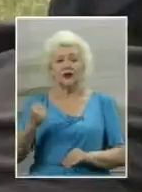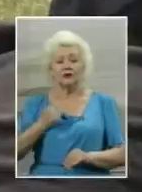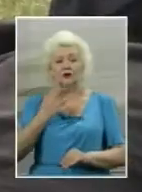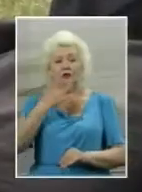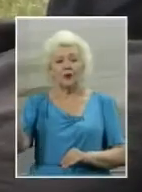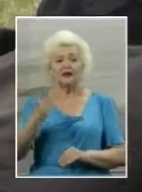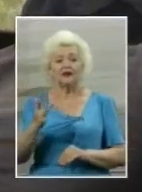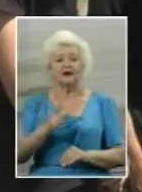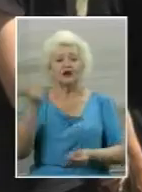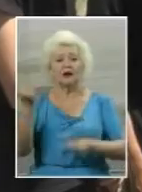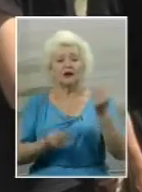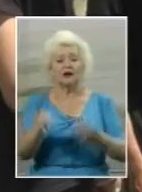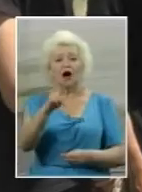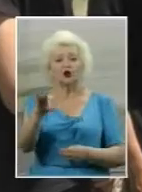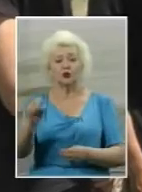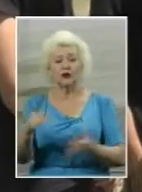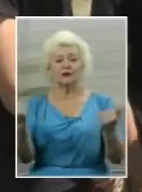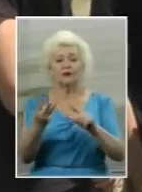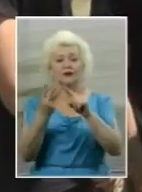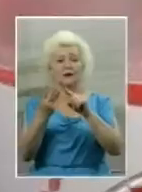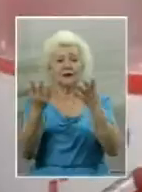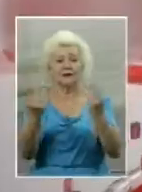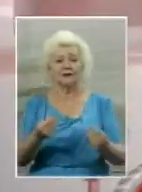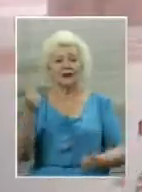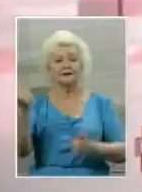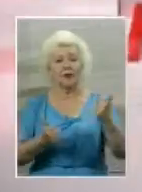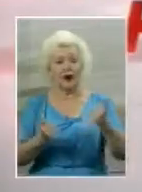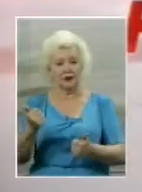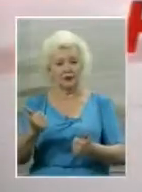гра «Джура». Сьогодні третій день змагань.